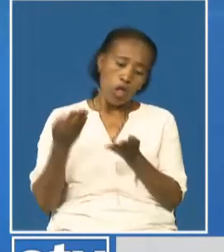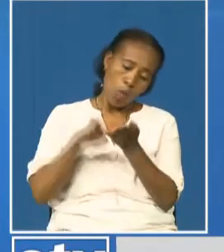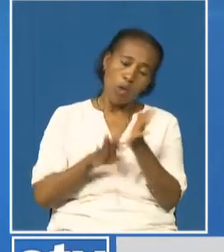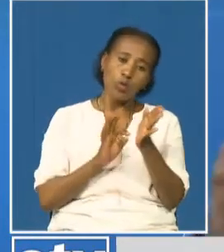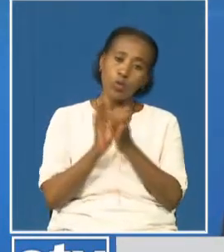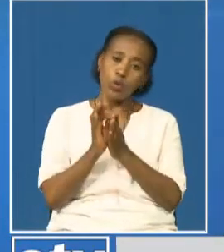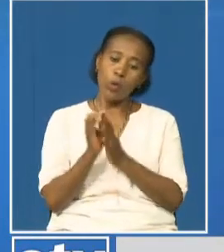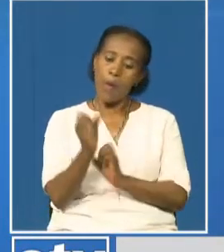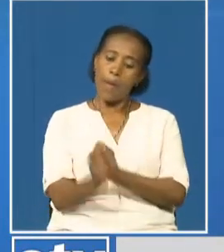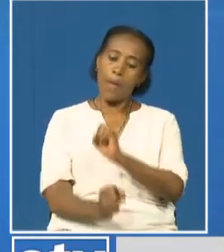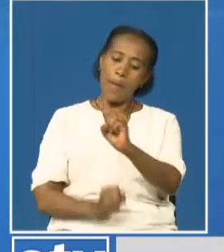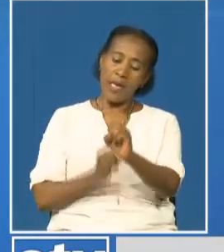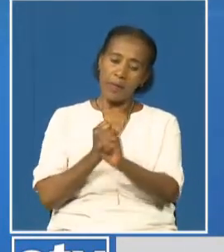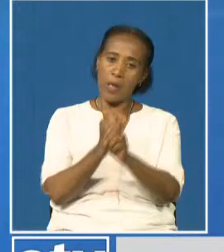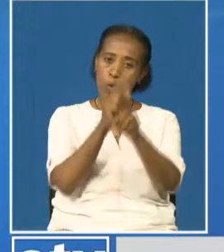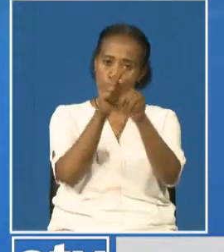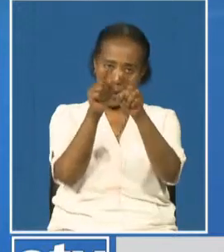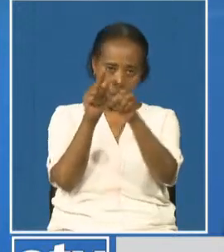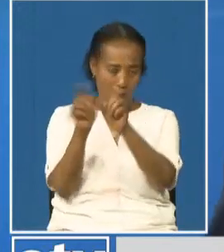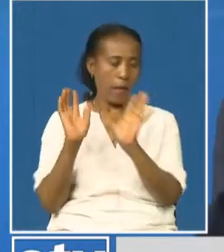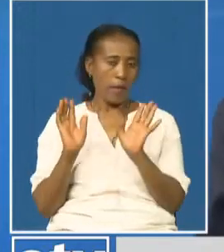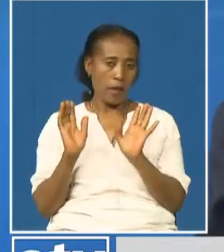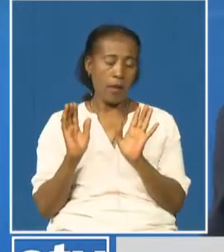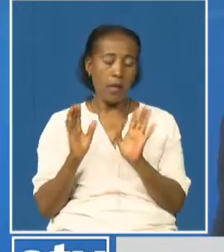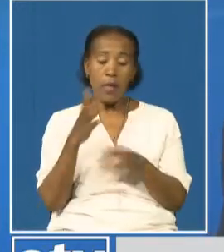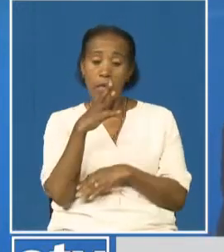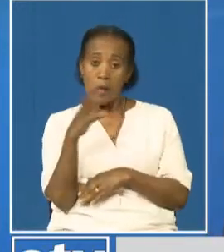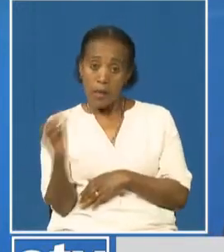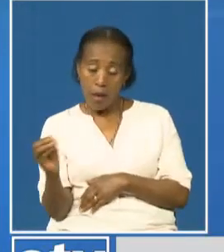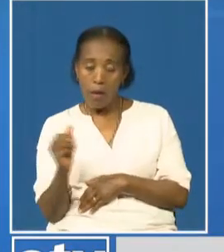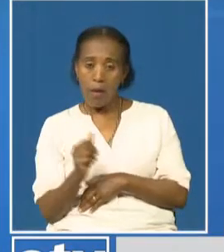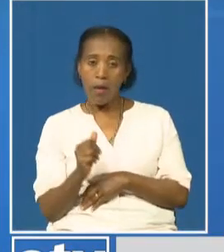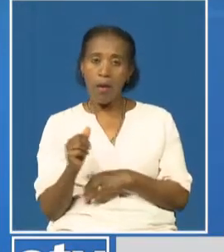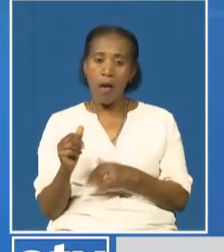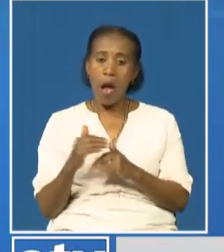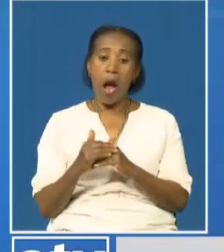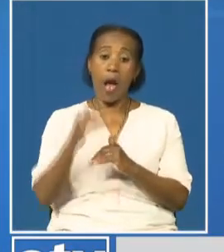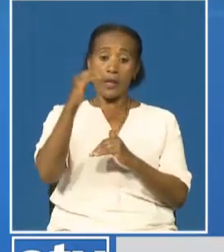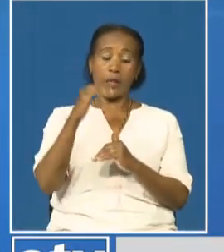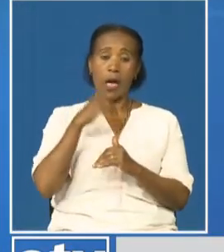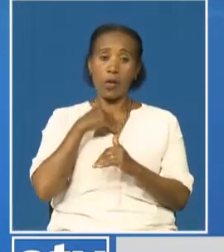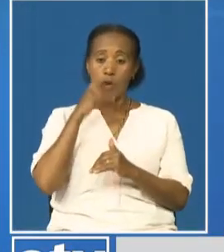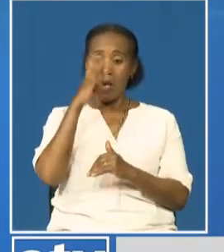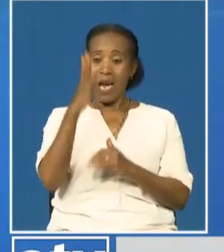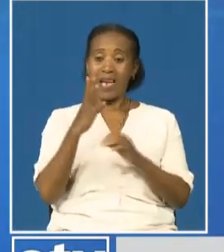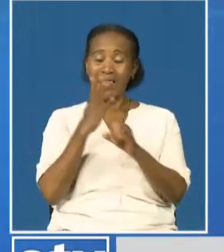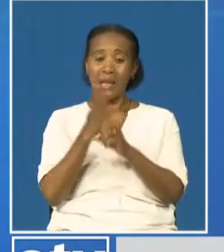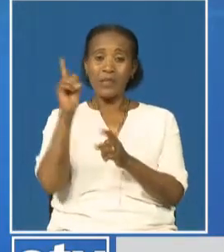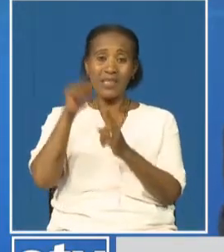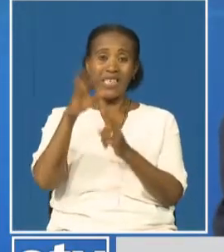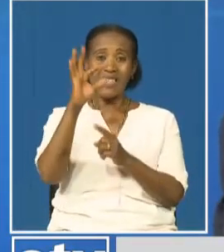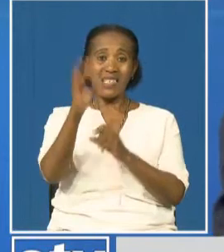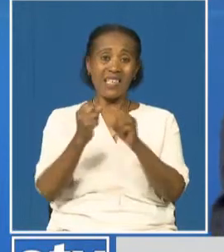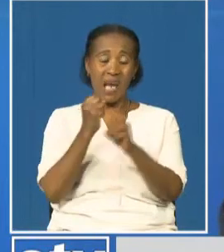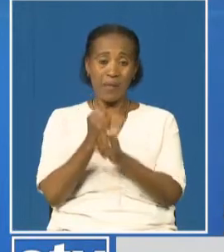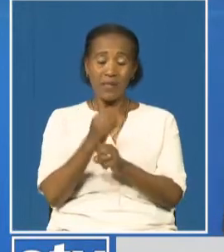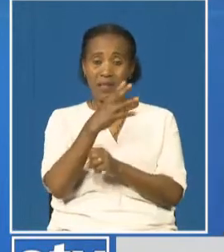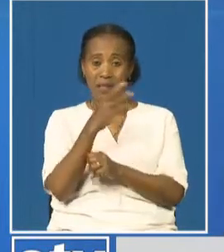የሟቾች ቁጥር በየድሜ እንትኑ ይለያያል እና በአደግ ያሉ ህፃናት ከአራት አመት እስከ ዘጠኝ አመት